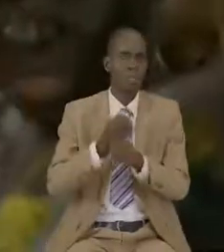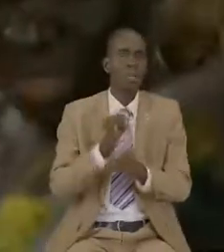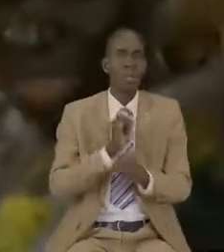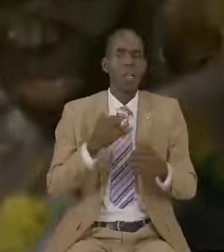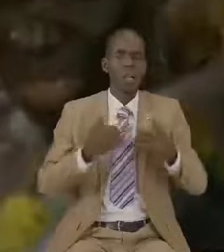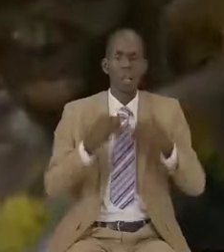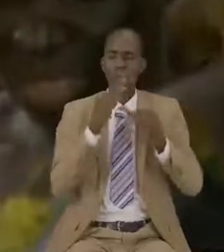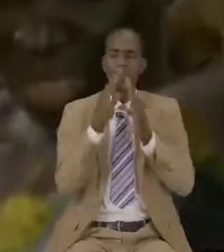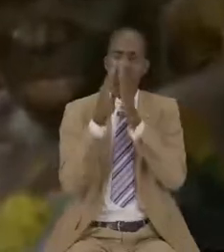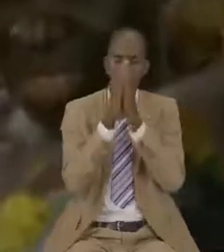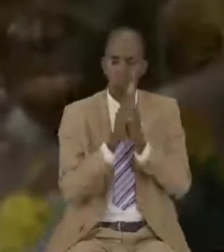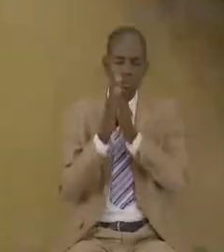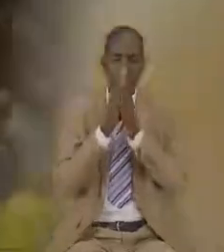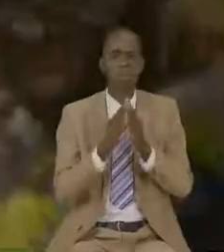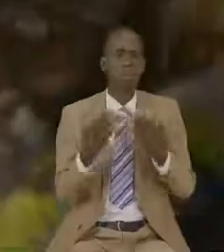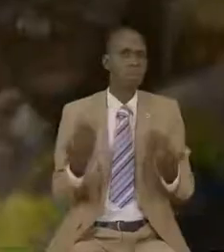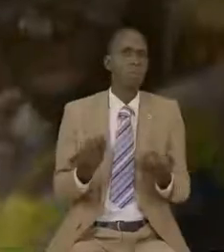La prière de miracle pour tout le monde.